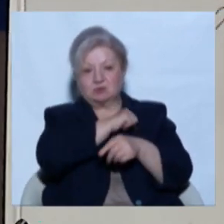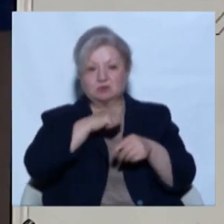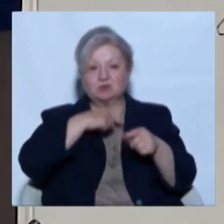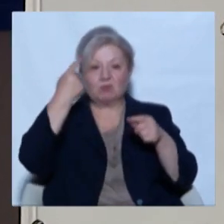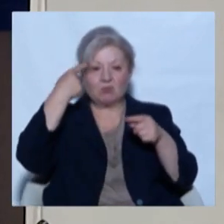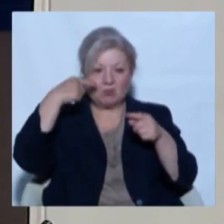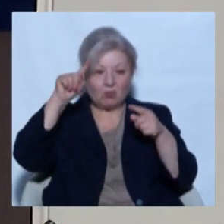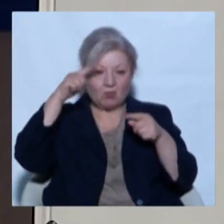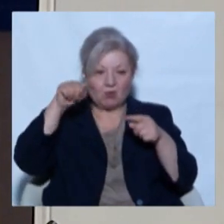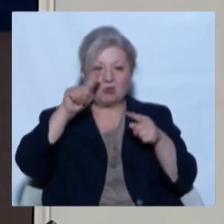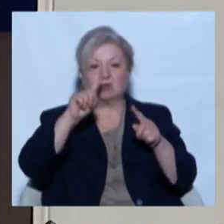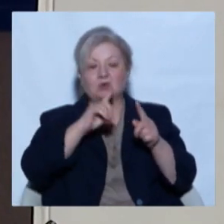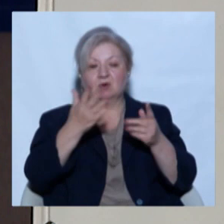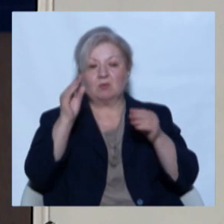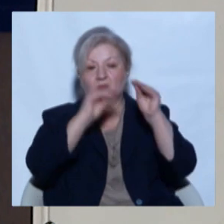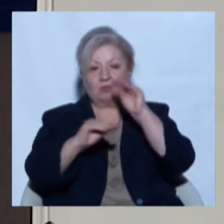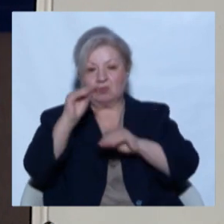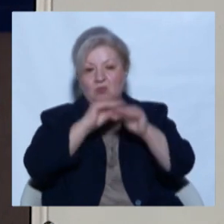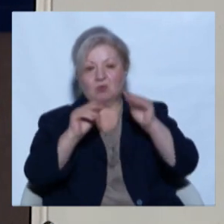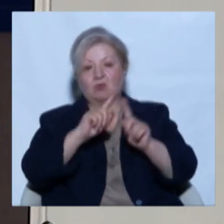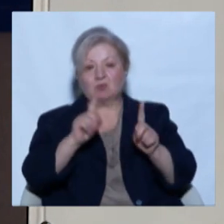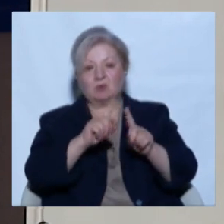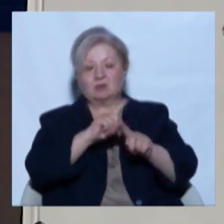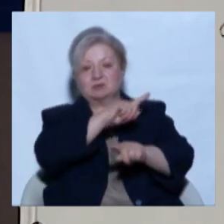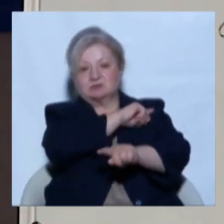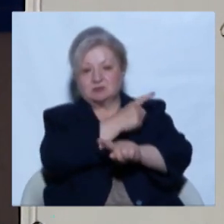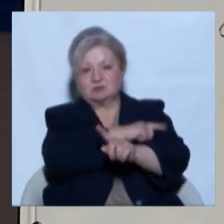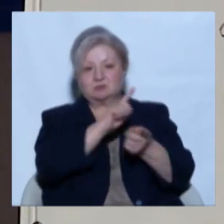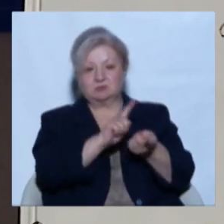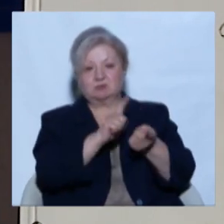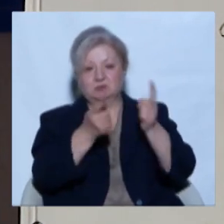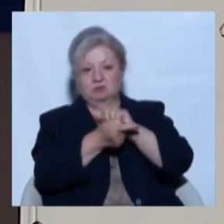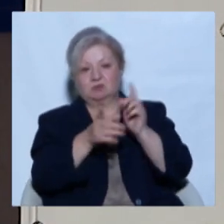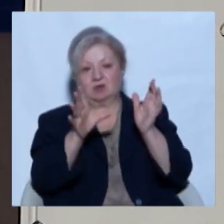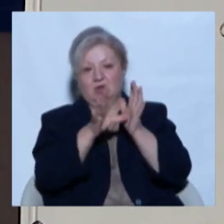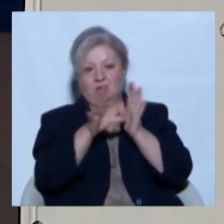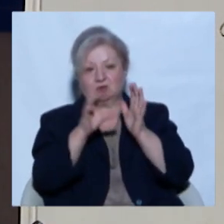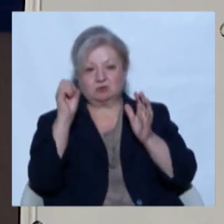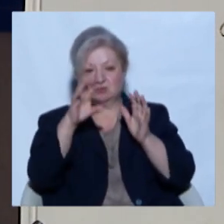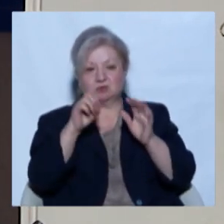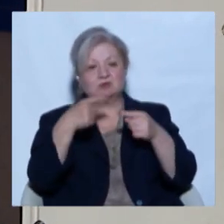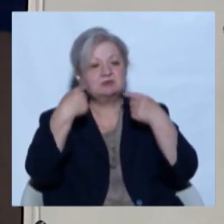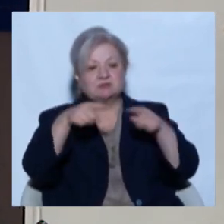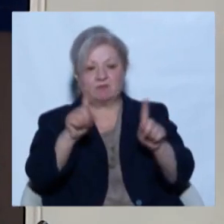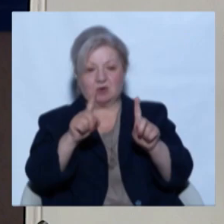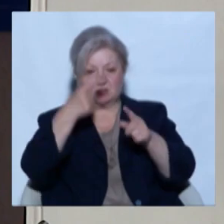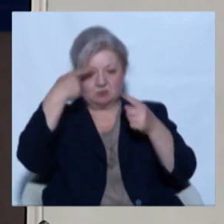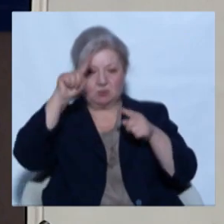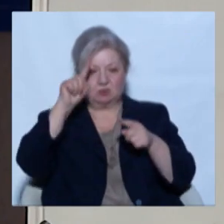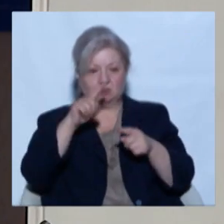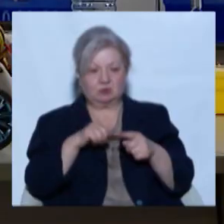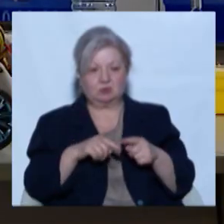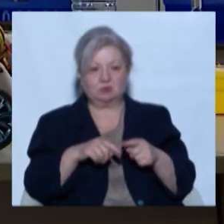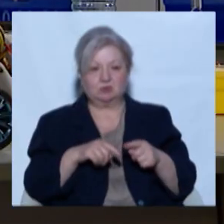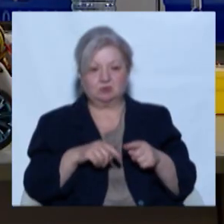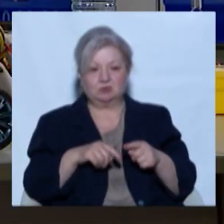თქვენც მოიფიქროთ რაღაცა მოწყობილობა, რომელიც ძალას გარდაქმნის ელექტრულ სიგნალად. სხვა ხერხი